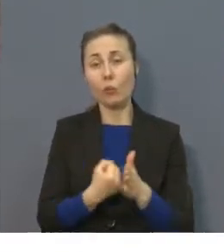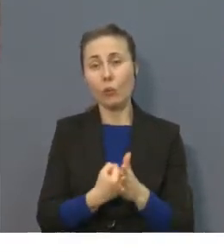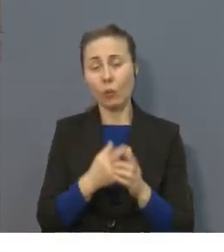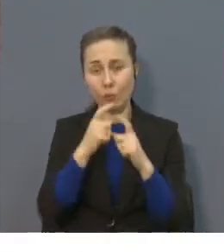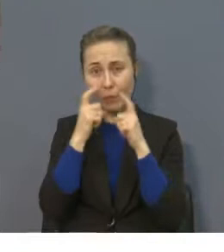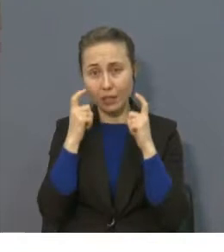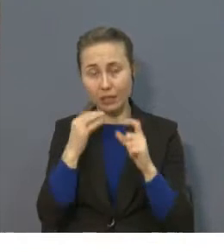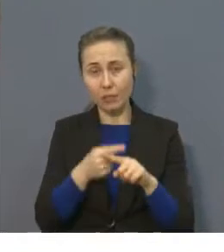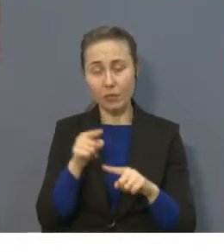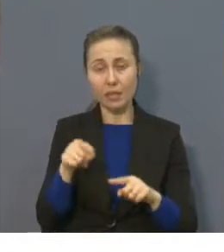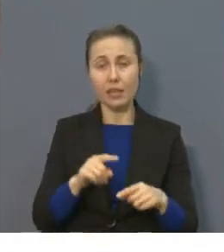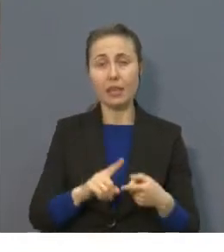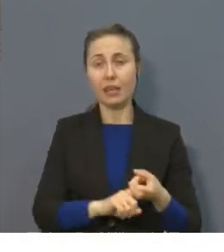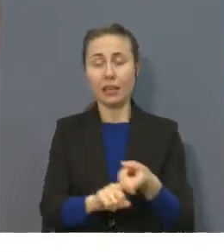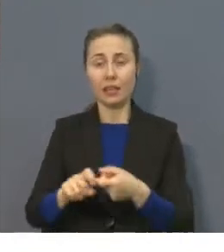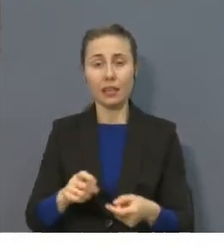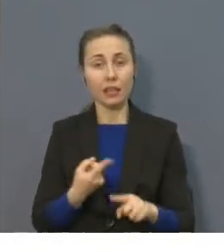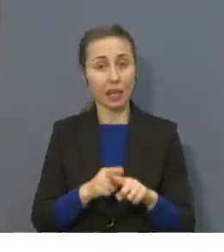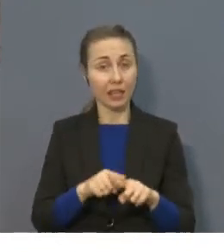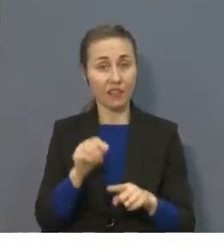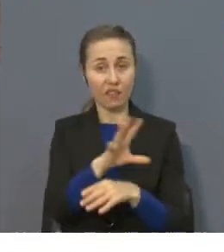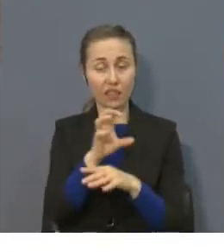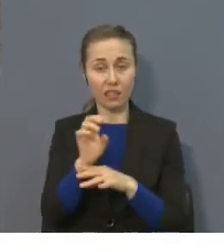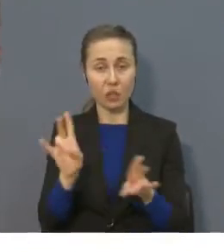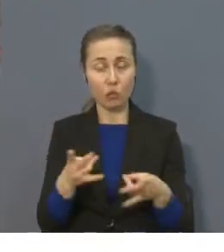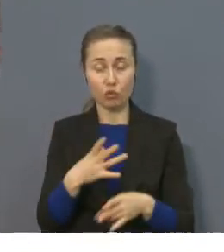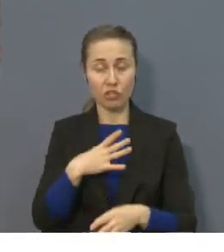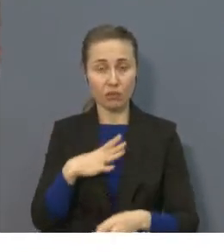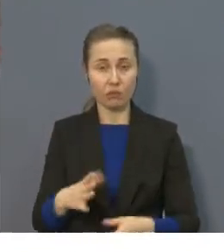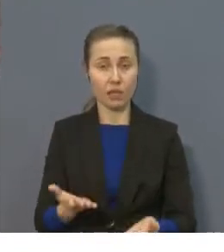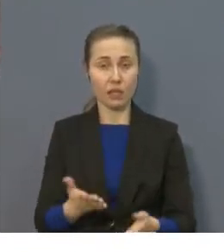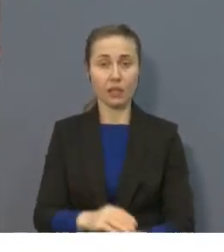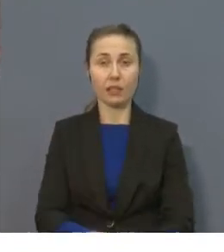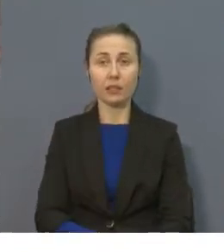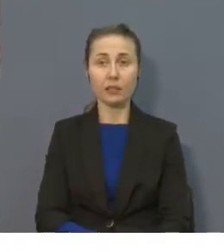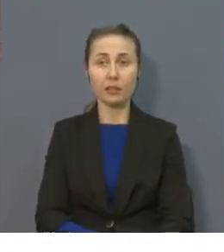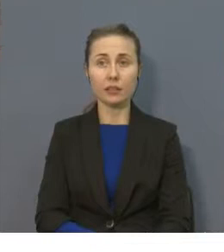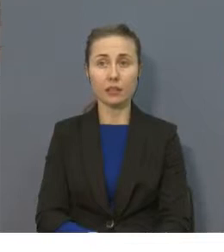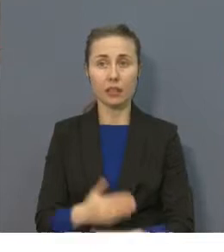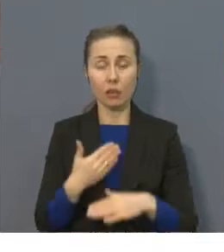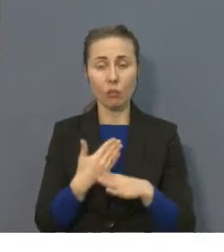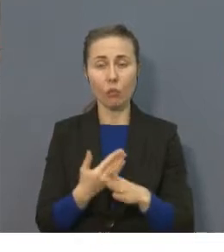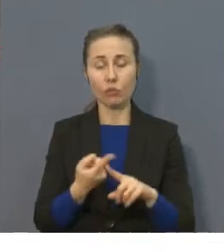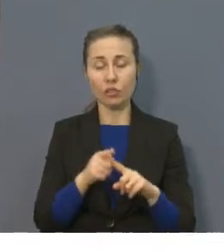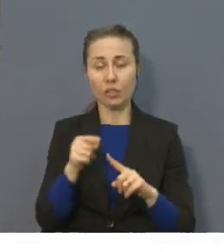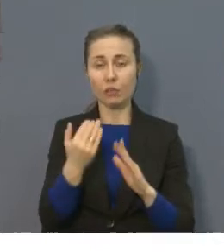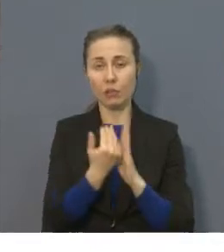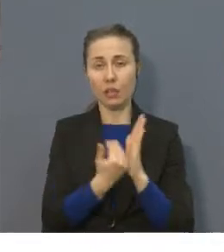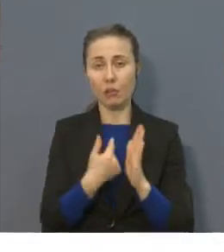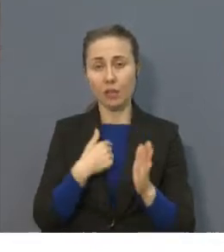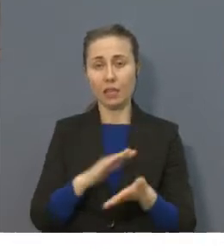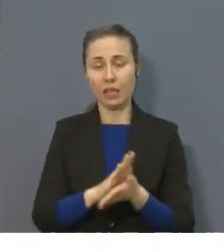скриншот жасап, экранның скриншотын жасап, сол өзіміздің фотосессияларды жасаған